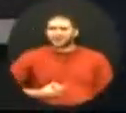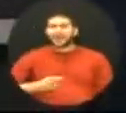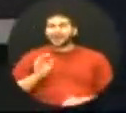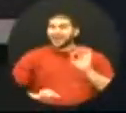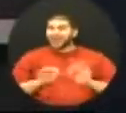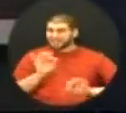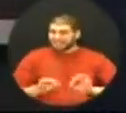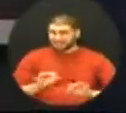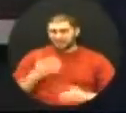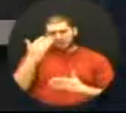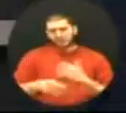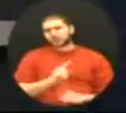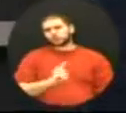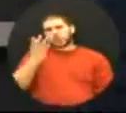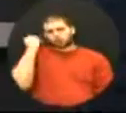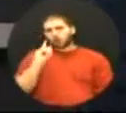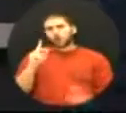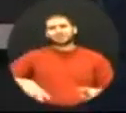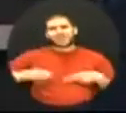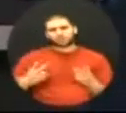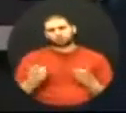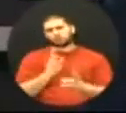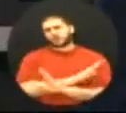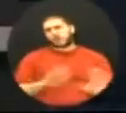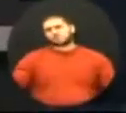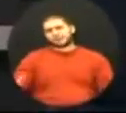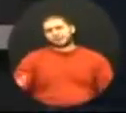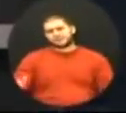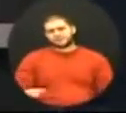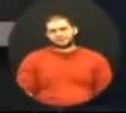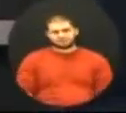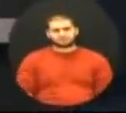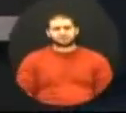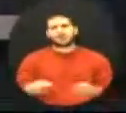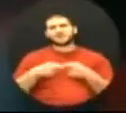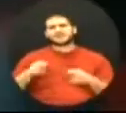ההסתה, אסור לשכוח כדי שהיא לא תחזור על עצמה לעולם. חבר הכנסת גליק.